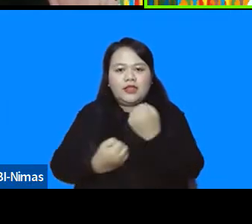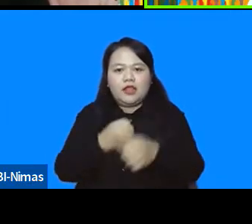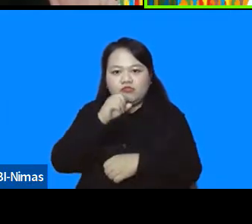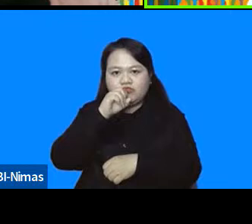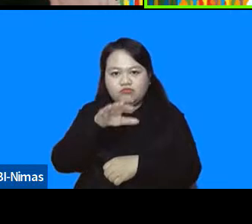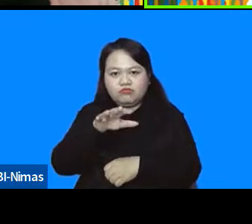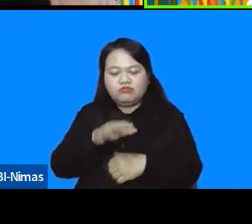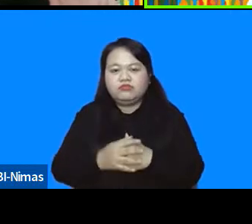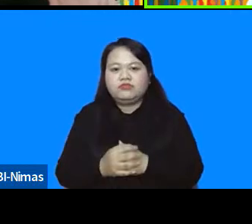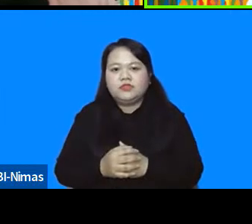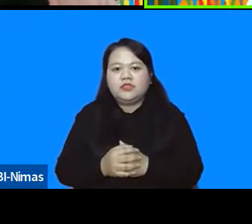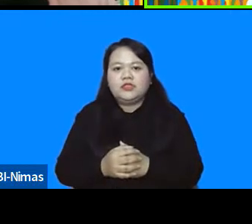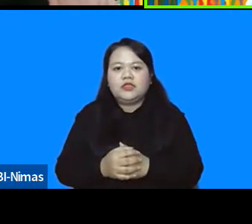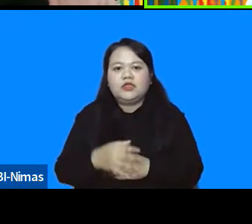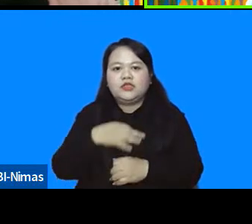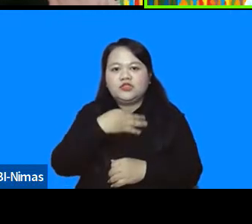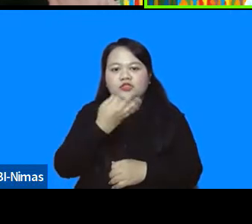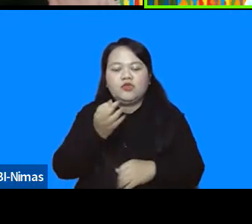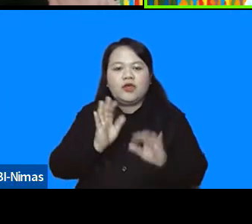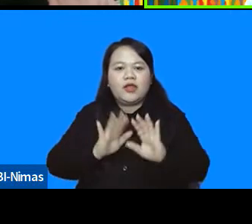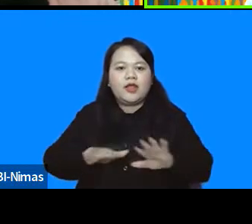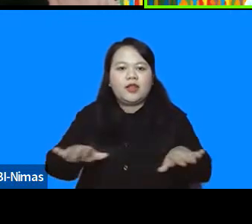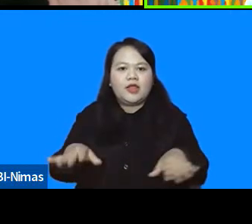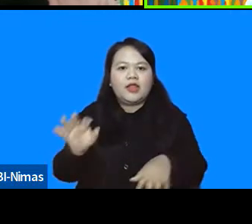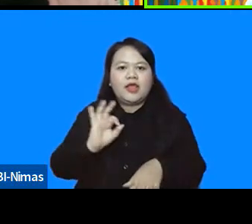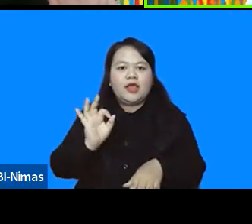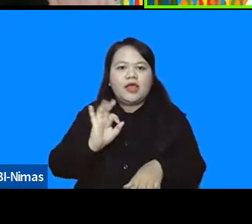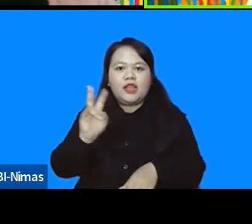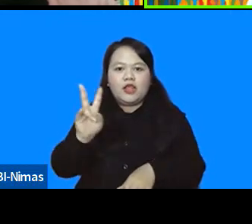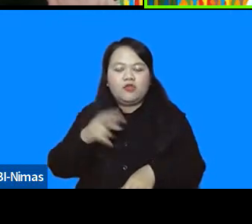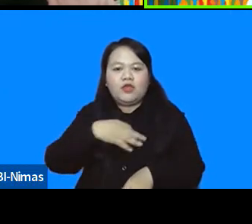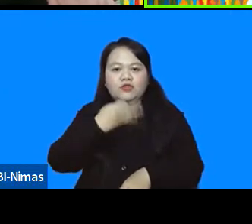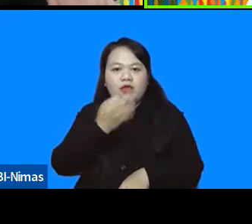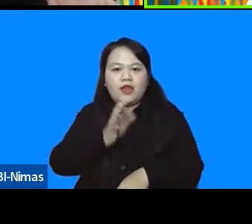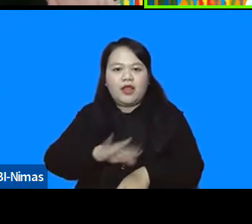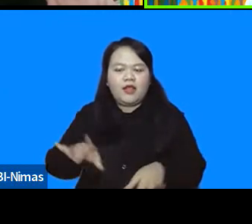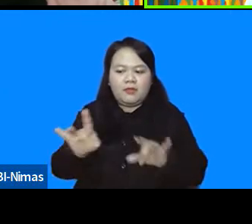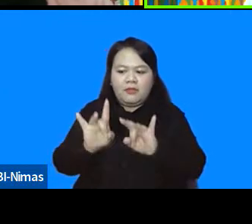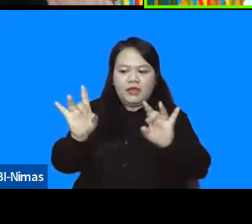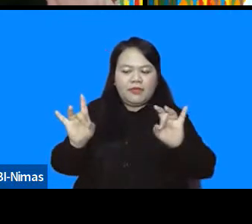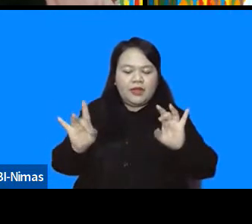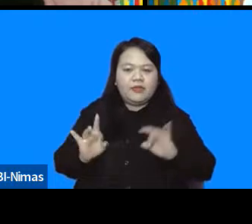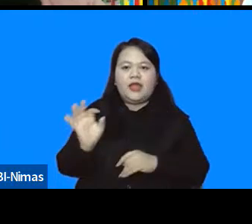Jadi suara anak memang itu satu, tidak ada dua suara anak yang berbeda.